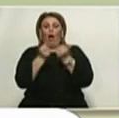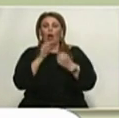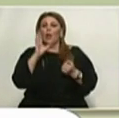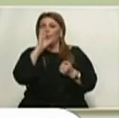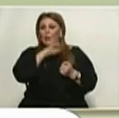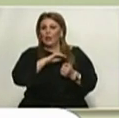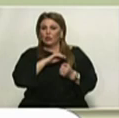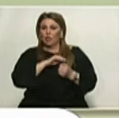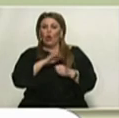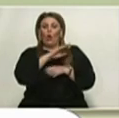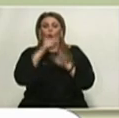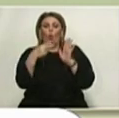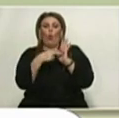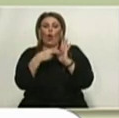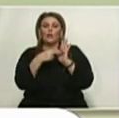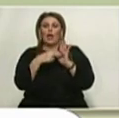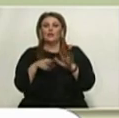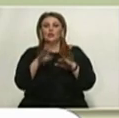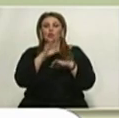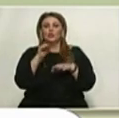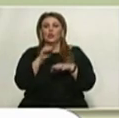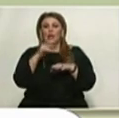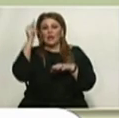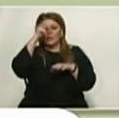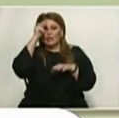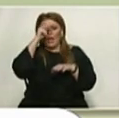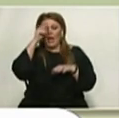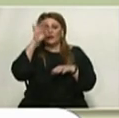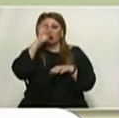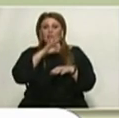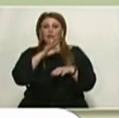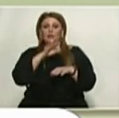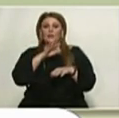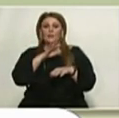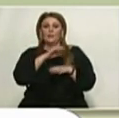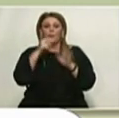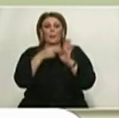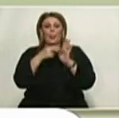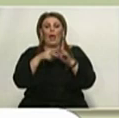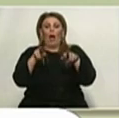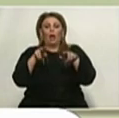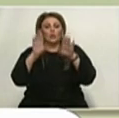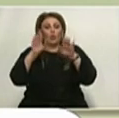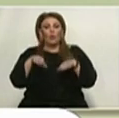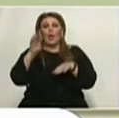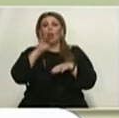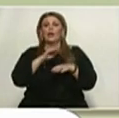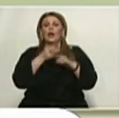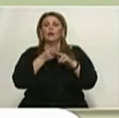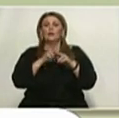onlar ödənişin növündən asılı olmayaraq, təhsilin ödənişin növündən asılı olmayaraq bütün